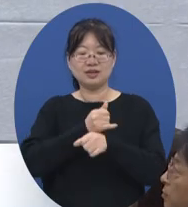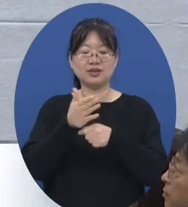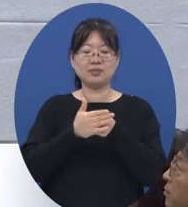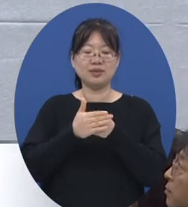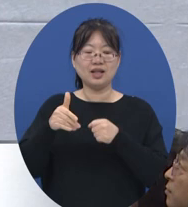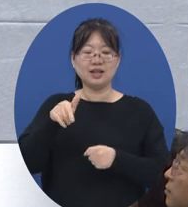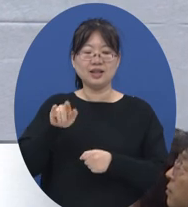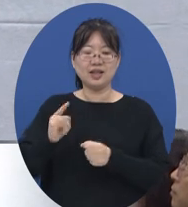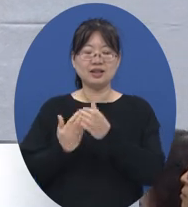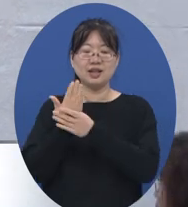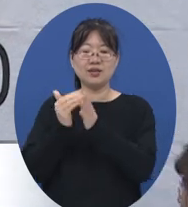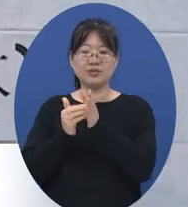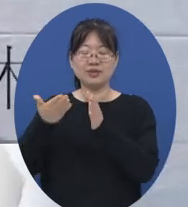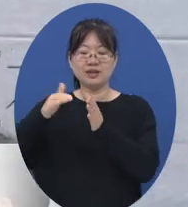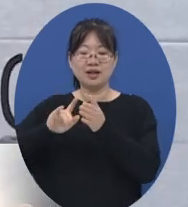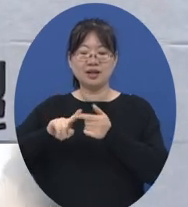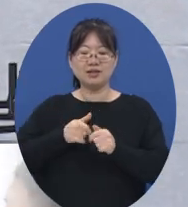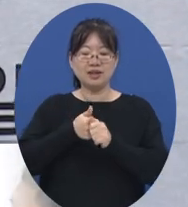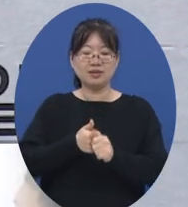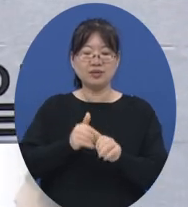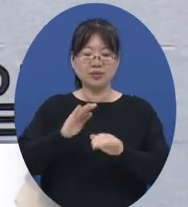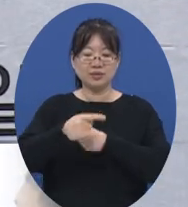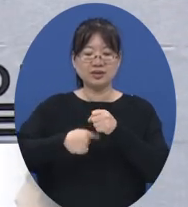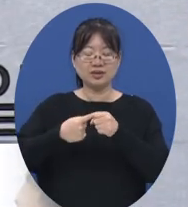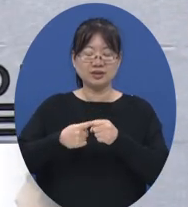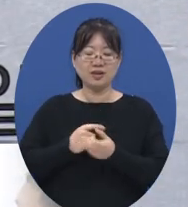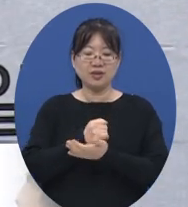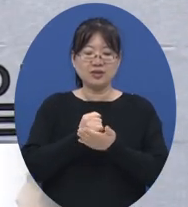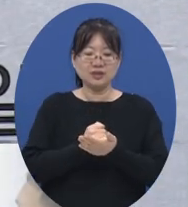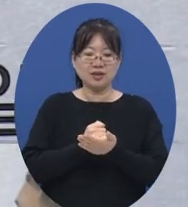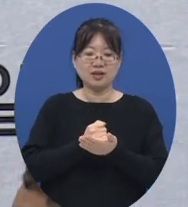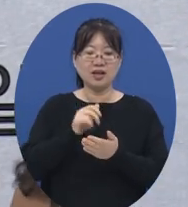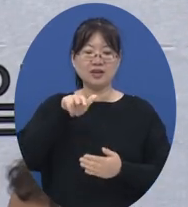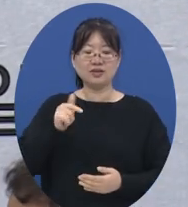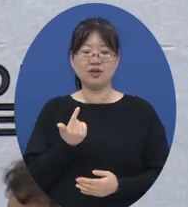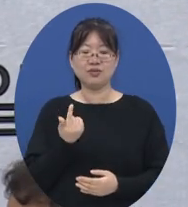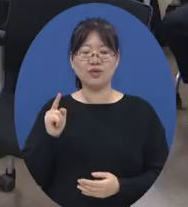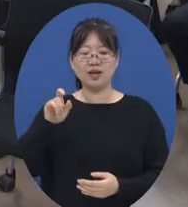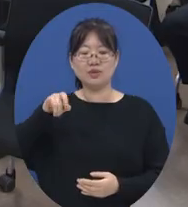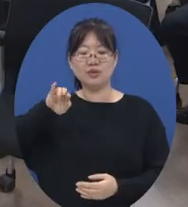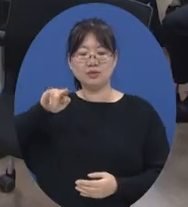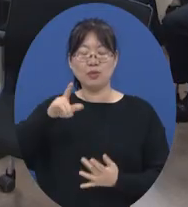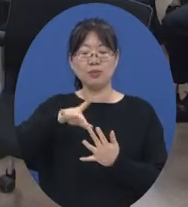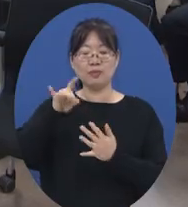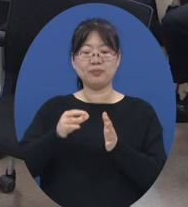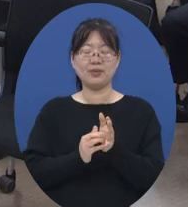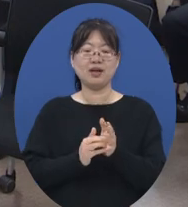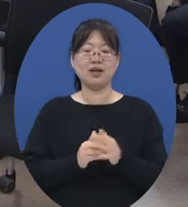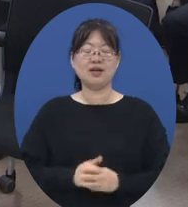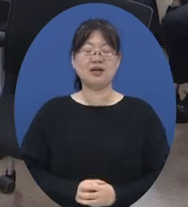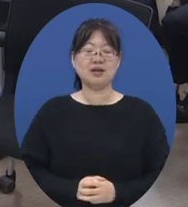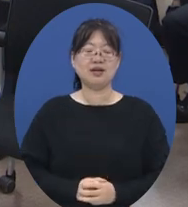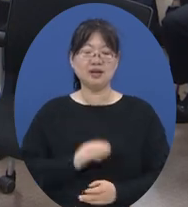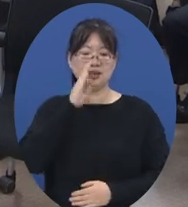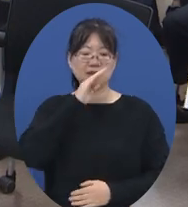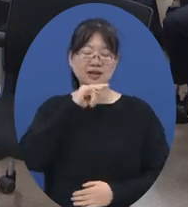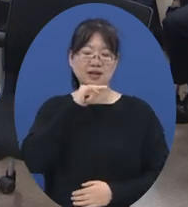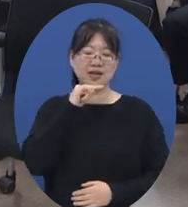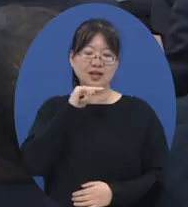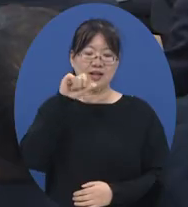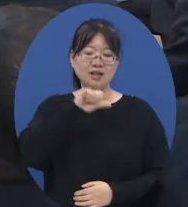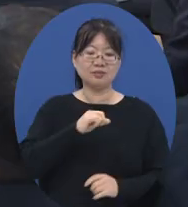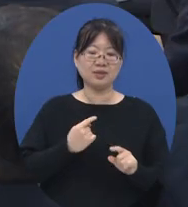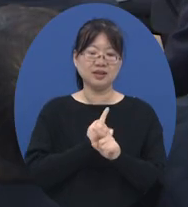개가 나왔는데 이에 따른 경기도 올한해 운세로 전화위복이 뽑혔습니다. 재앙이 바뀌어 복이 된다는